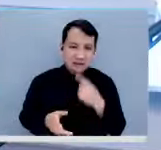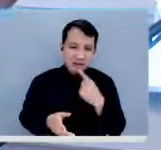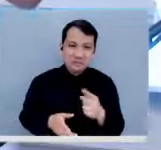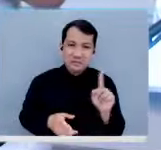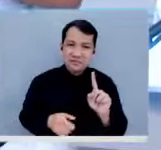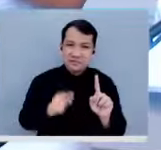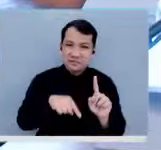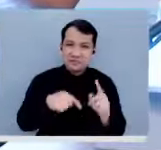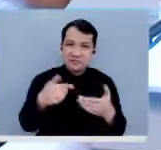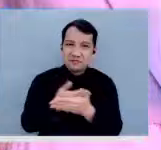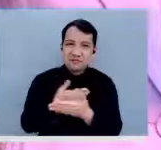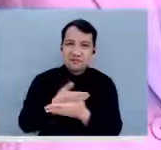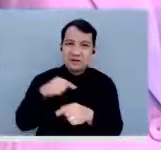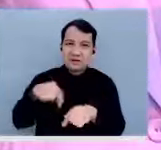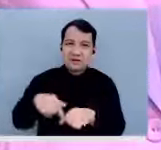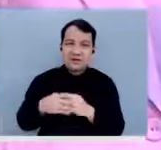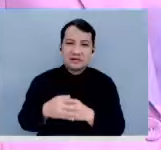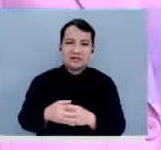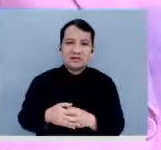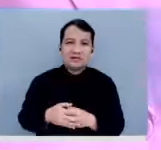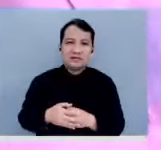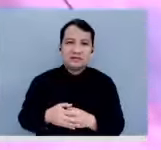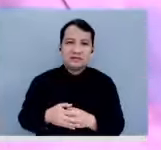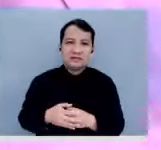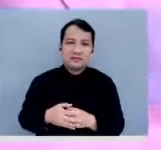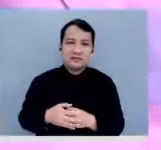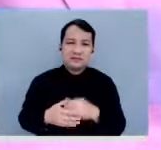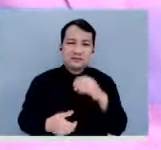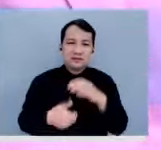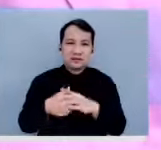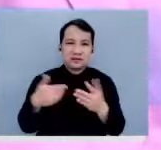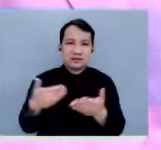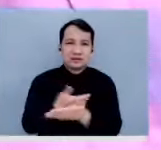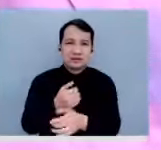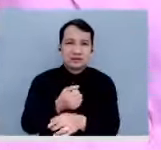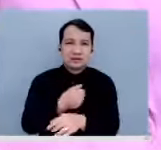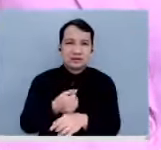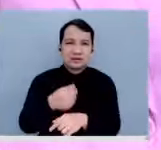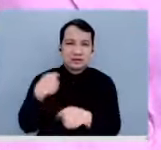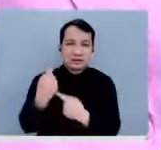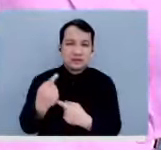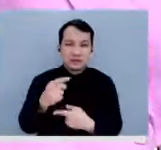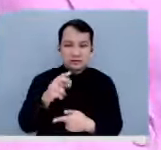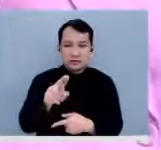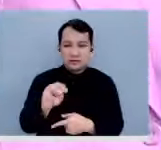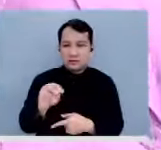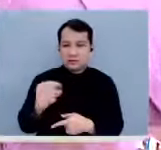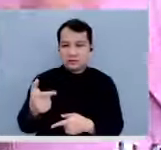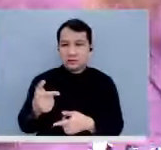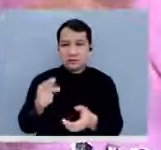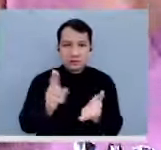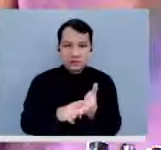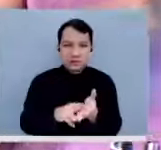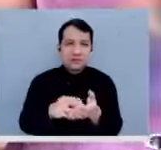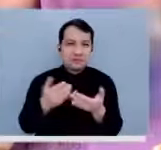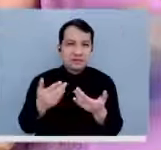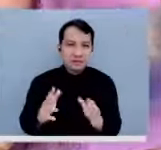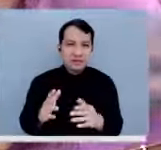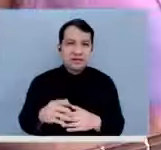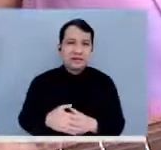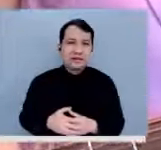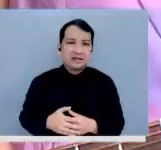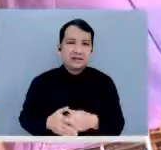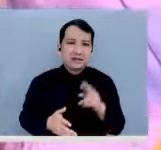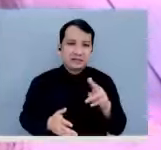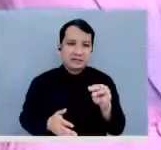ngayon? We just released a new song under UMG. We just got signed. Wow! Under UMG